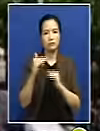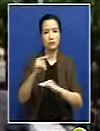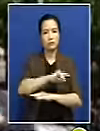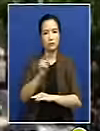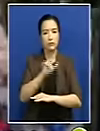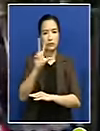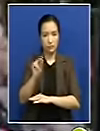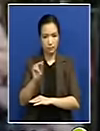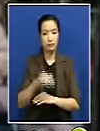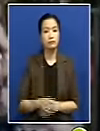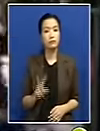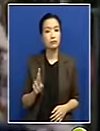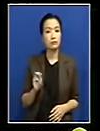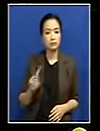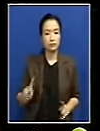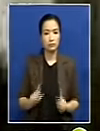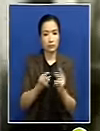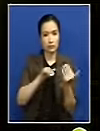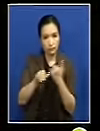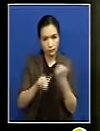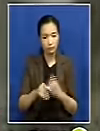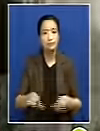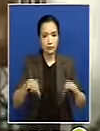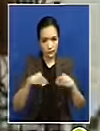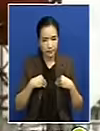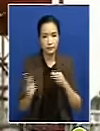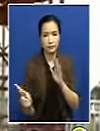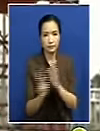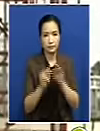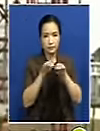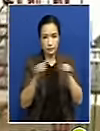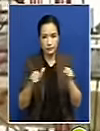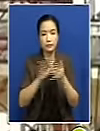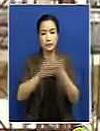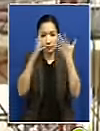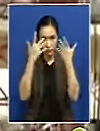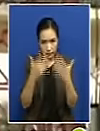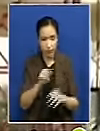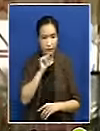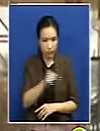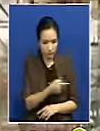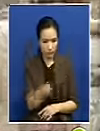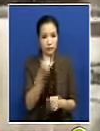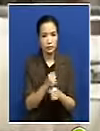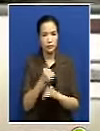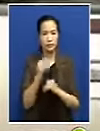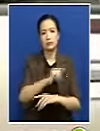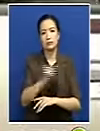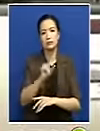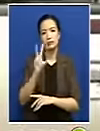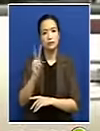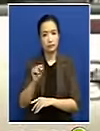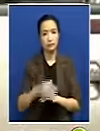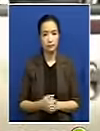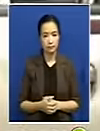วันนับตั้งแต่รัฐมนตรีว่าการกระทรวงคมนาคมให้ความเห็นชอบหลักเกณฑ์ที่ทางรฟม.กำหนดมาพูดง่ายๆก็คือสายที่